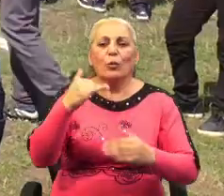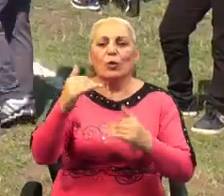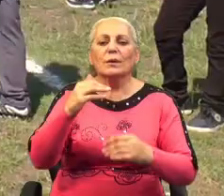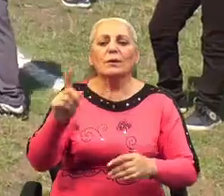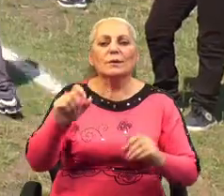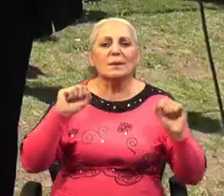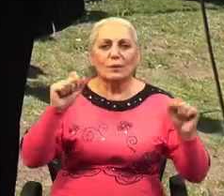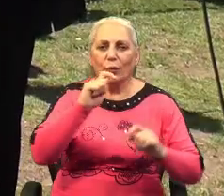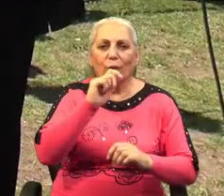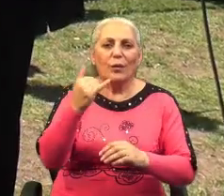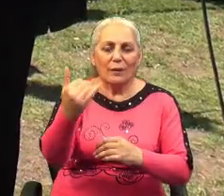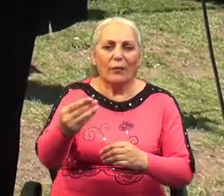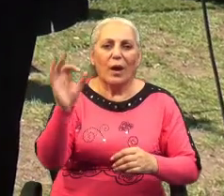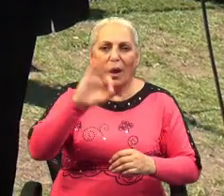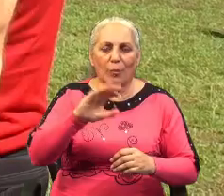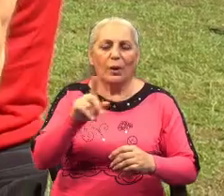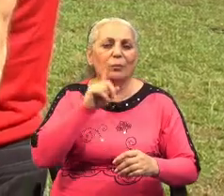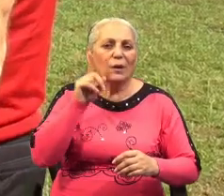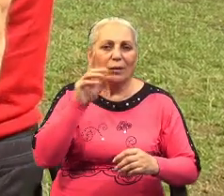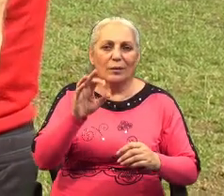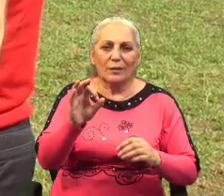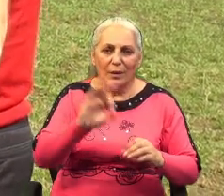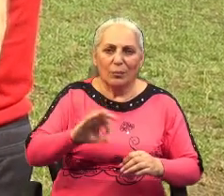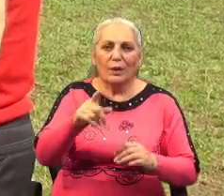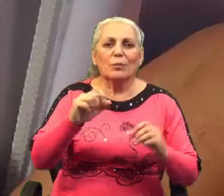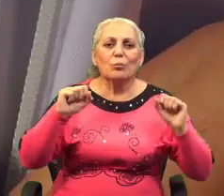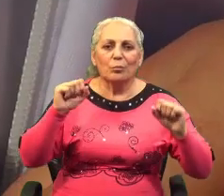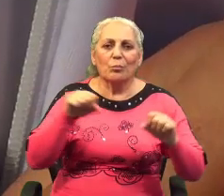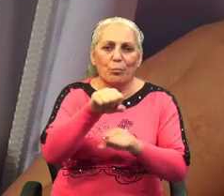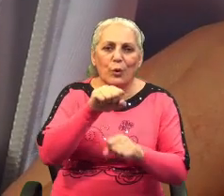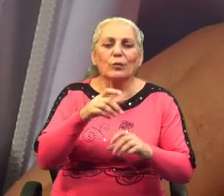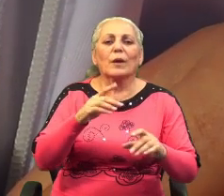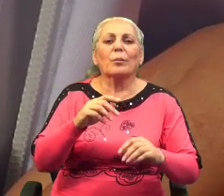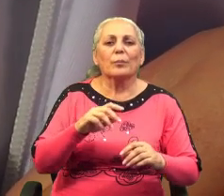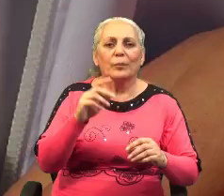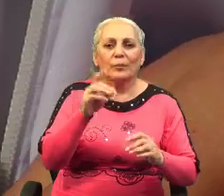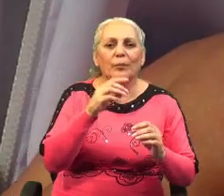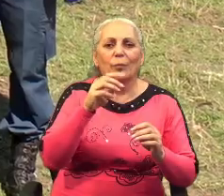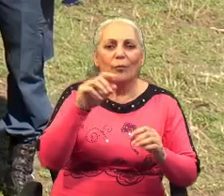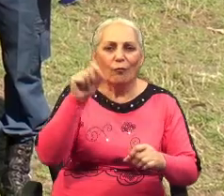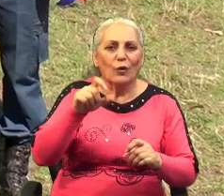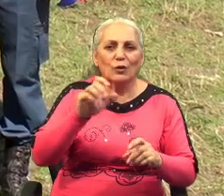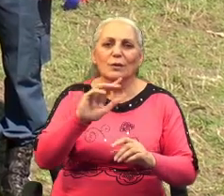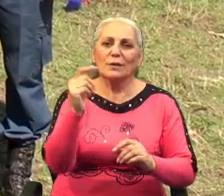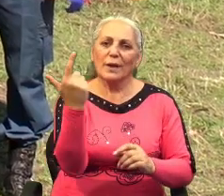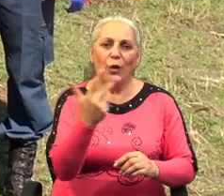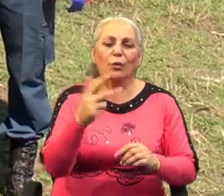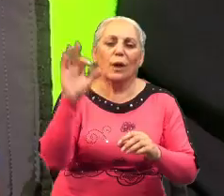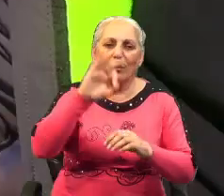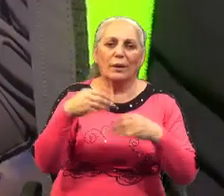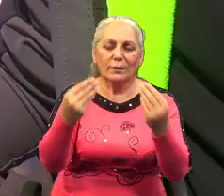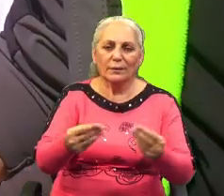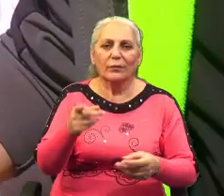մարզիչներին, ինչպես նաև Եվրոպայի կրտսեր տարիքի պատանիների բռնցքամարտի առաջնության բրոնզե մեդալակիրներին ու նրանց մարզիչներին։ Թե մրցակցային և թե